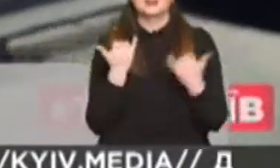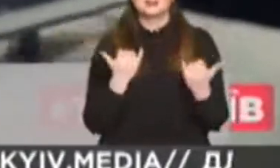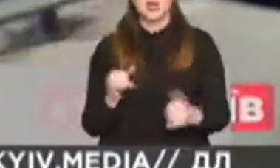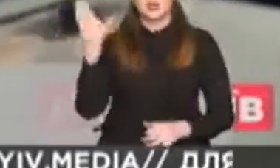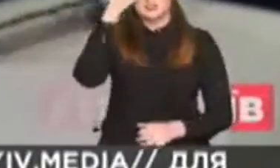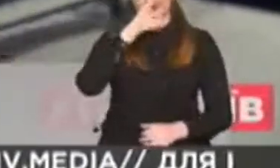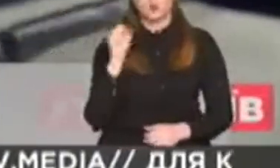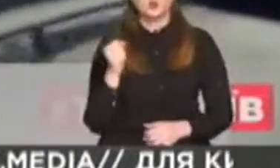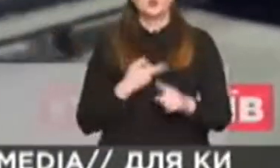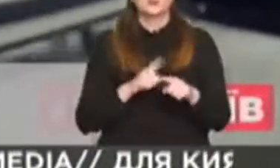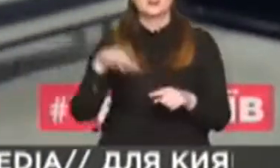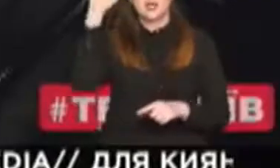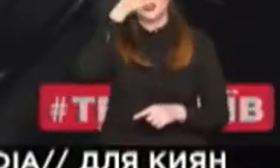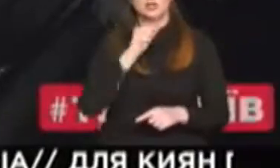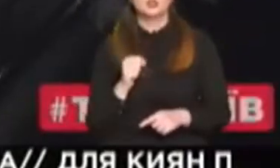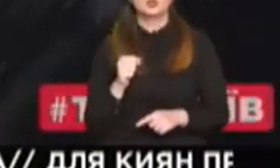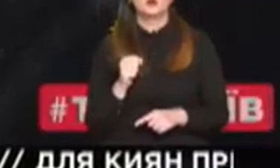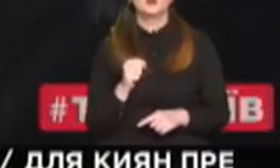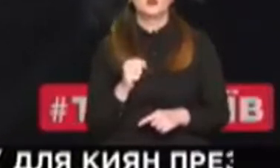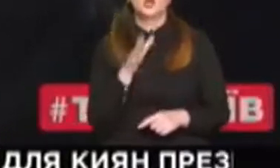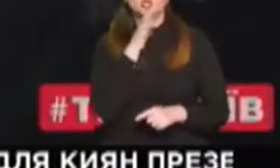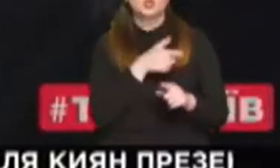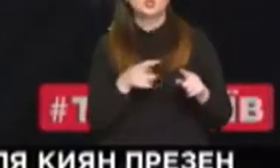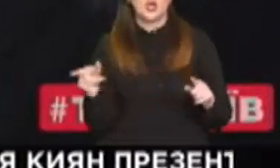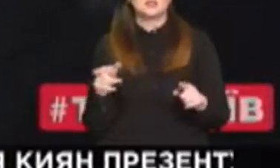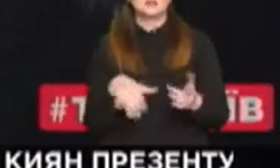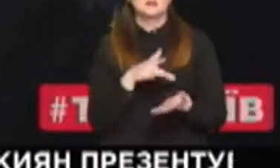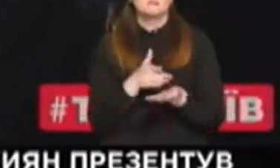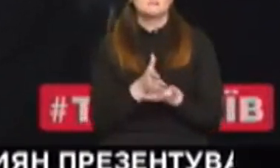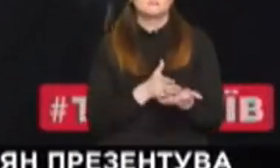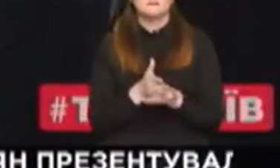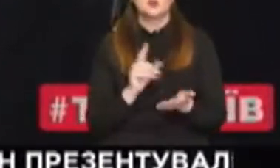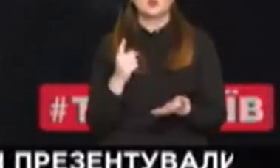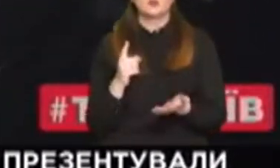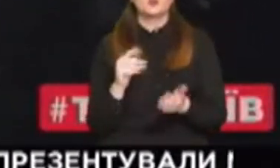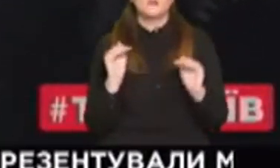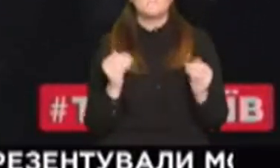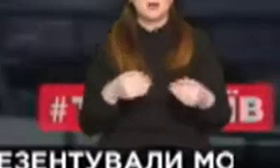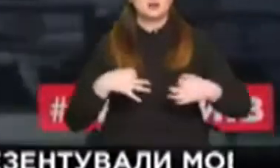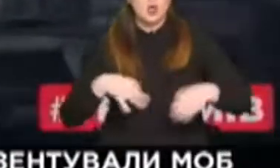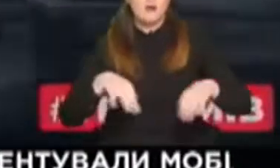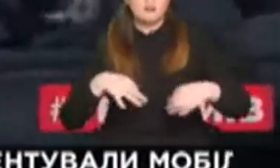вночі, це ніч, це час комунальщиків, тому що менше автівок на